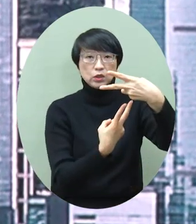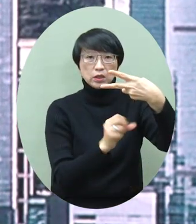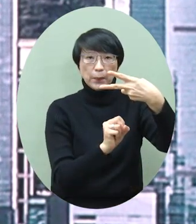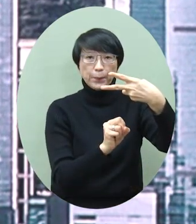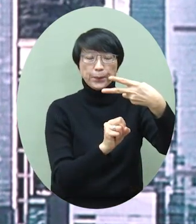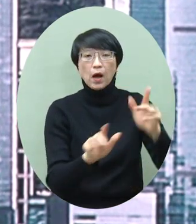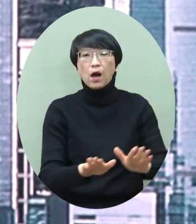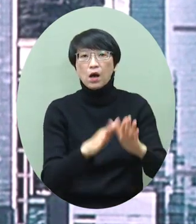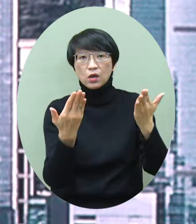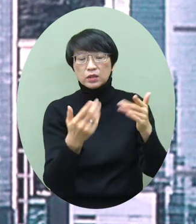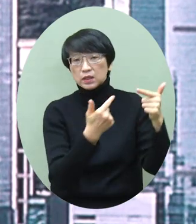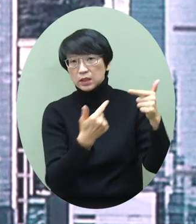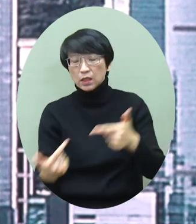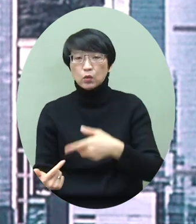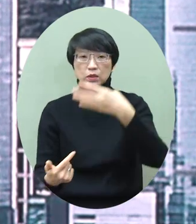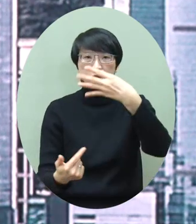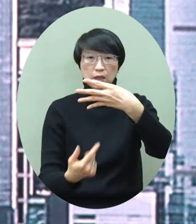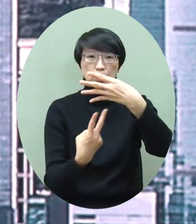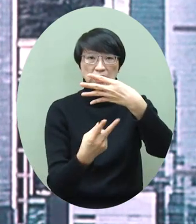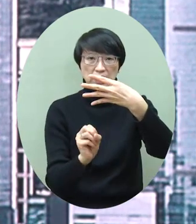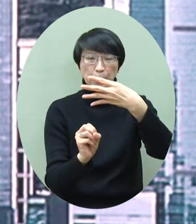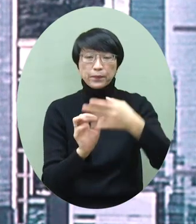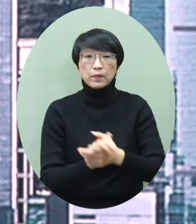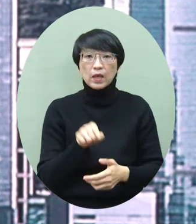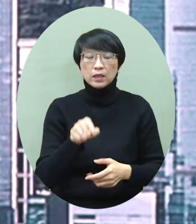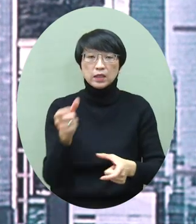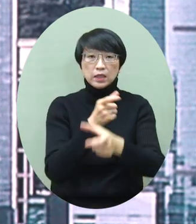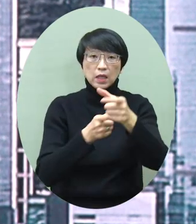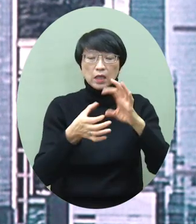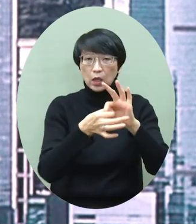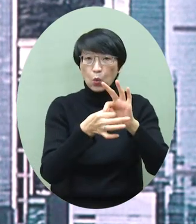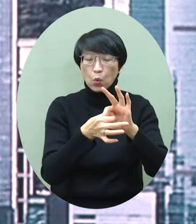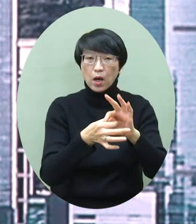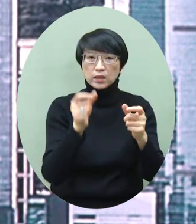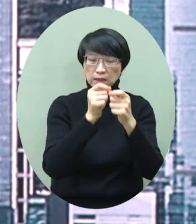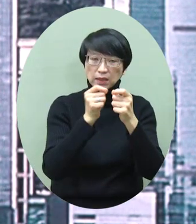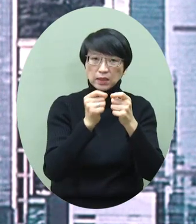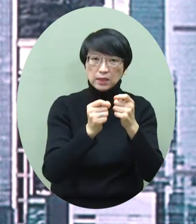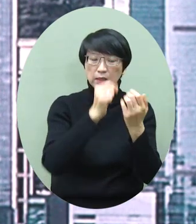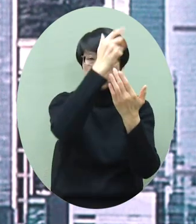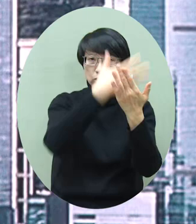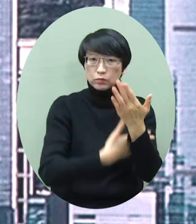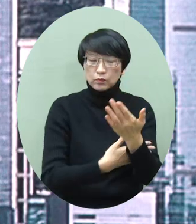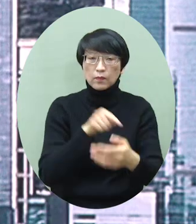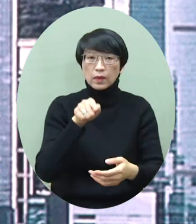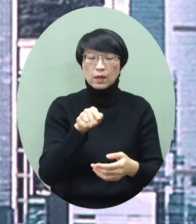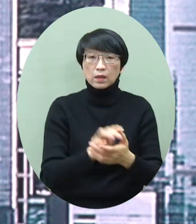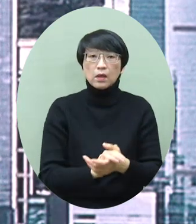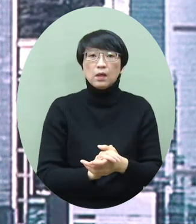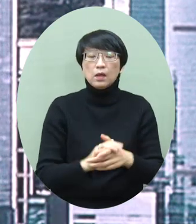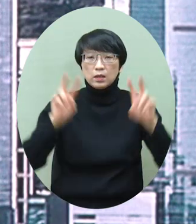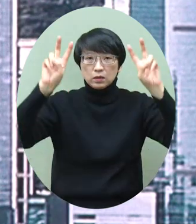始至到4月20日咧，嗰啲嘅相關詳細嘅資料咧，大家可以透過呢個專題網